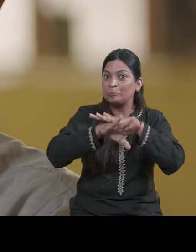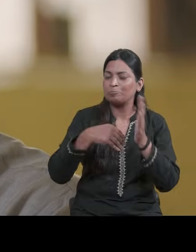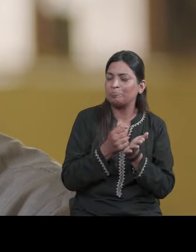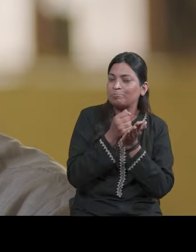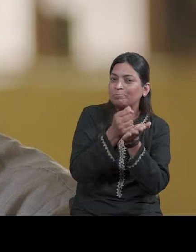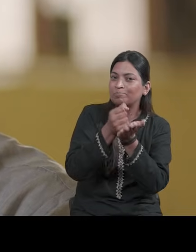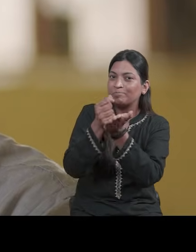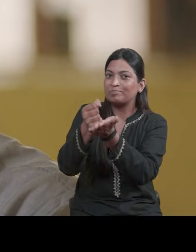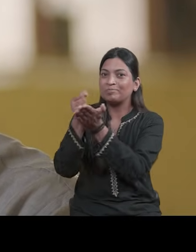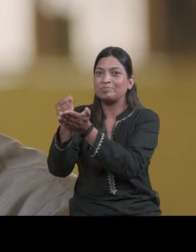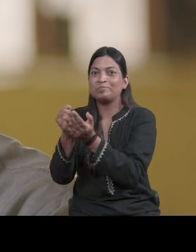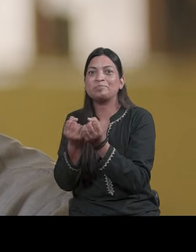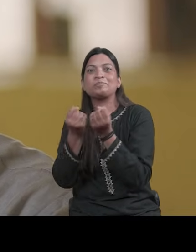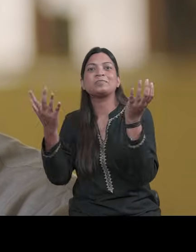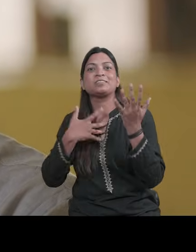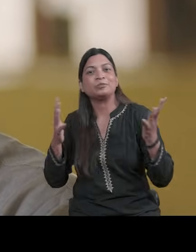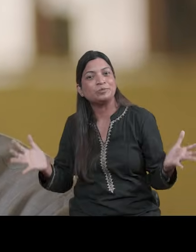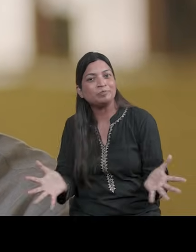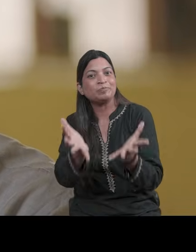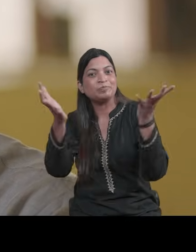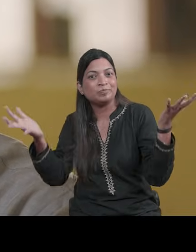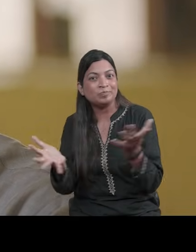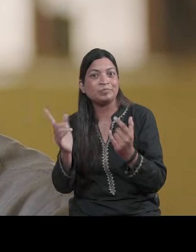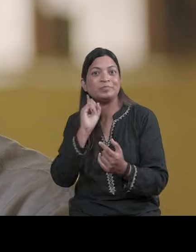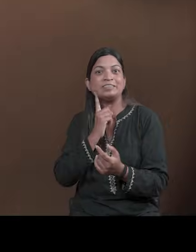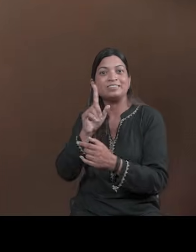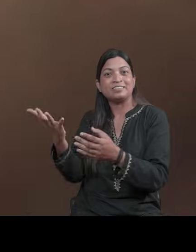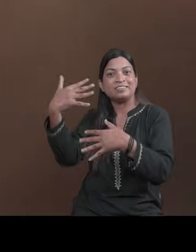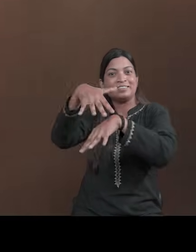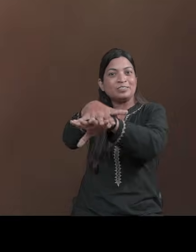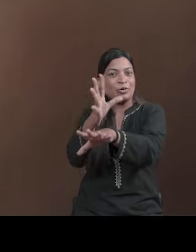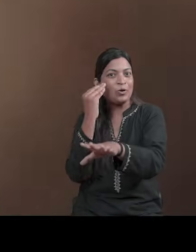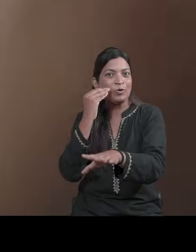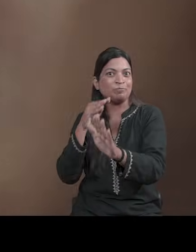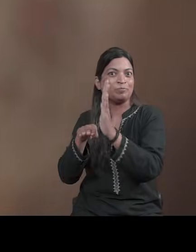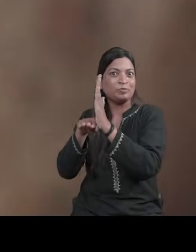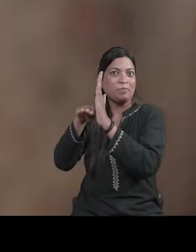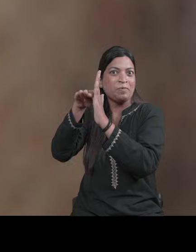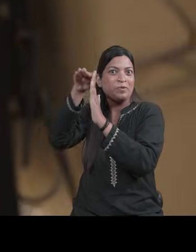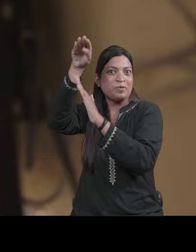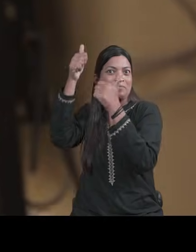है और अब सामान्य बच्चों के बीच में भी ये बच्चे बहुत अच्छे से ग्रूम हो रहे हैं।